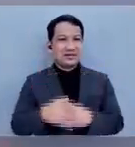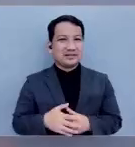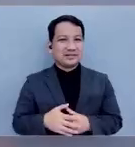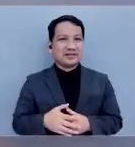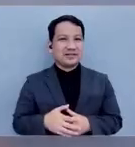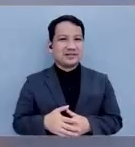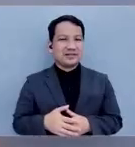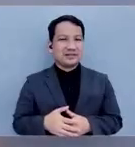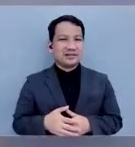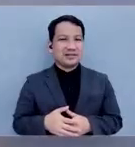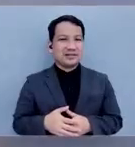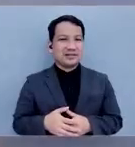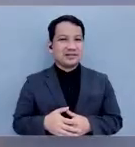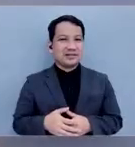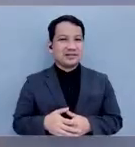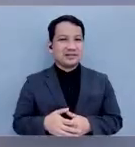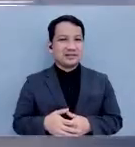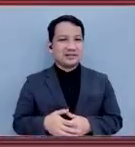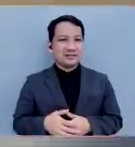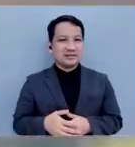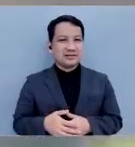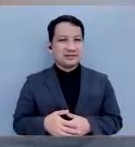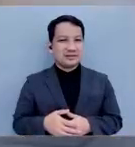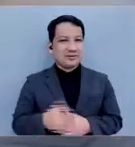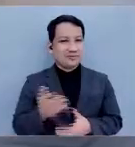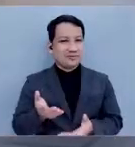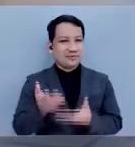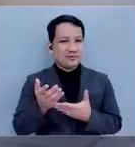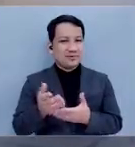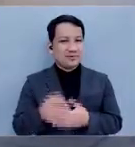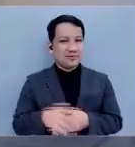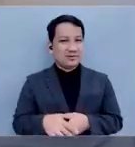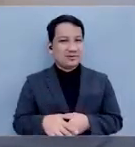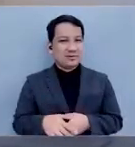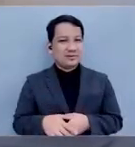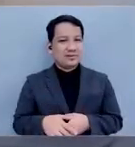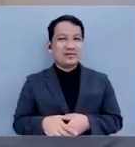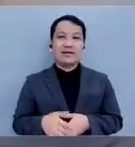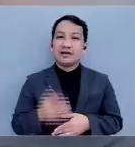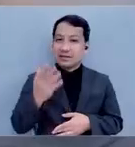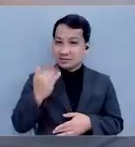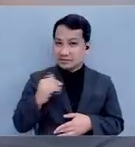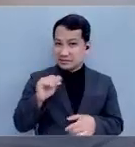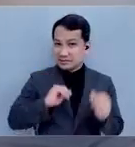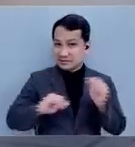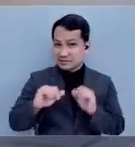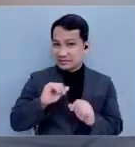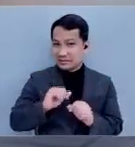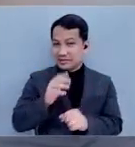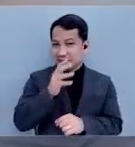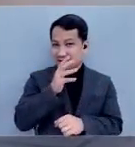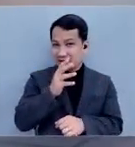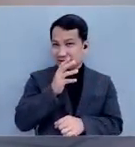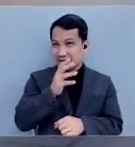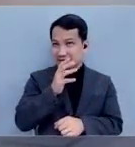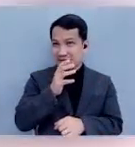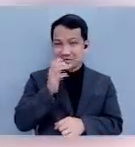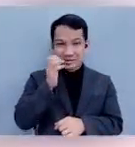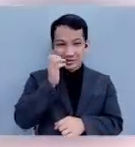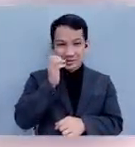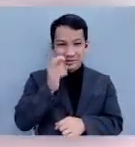Bigay na bigay naman, Maui! Eh, paano naman umakting ang ating mommy, Chicky Roa